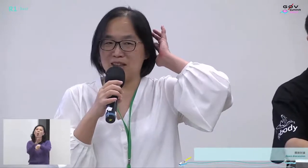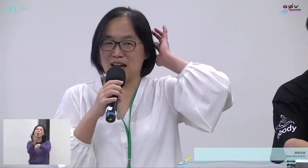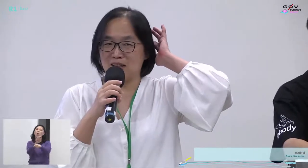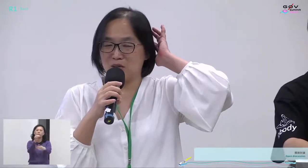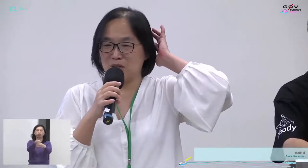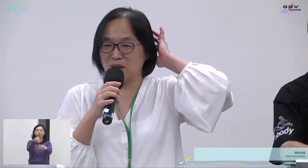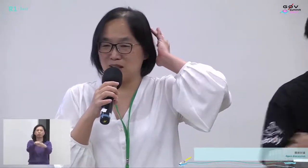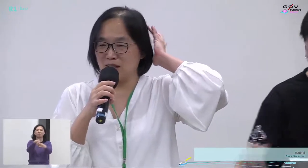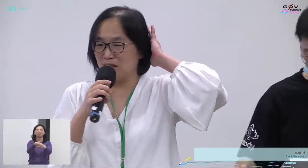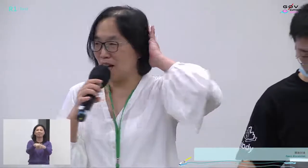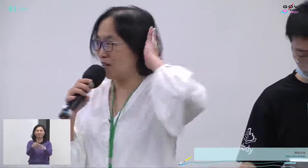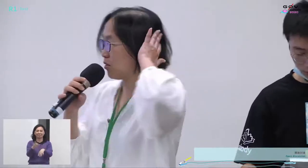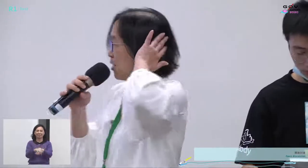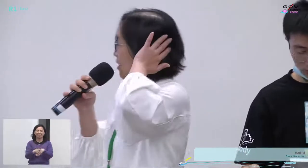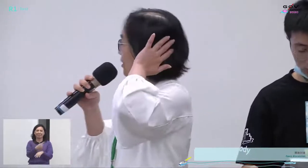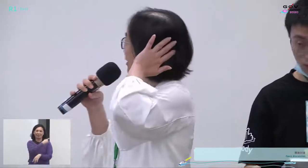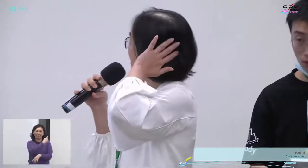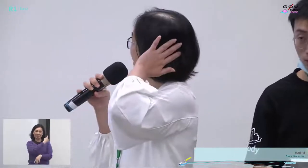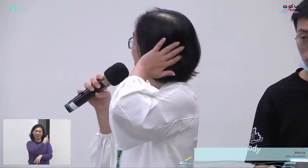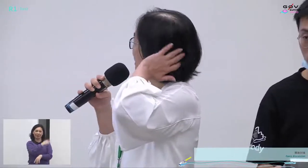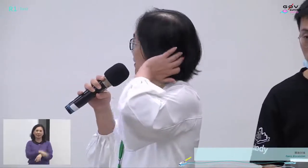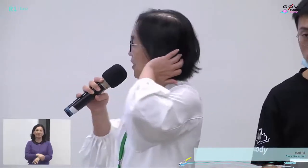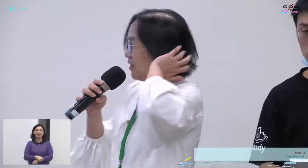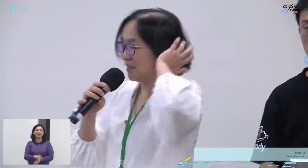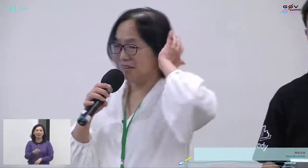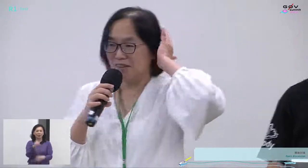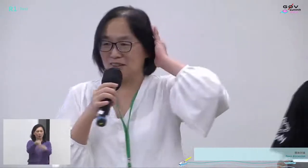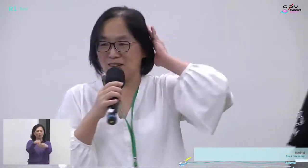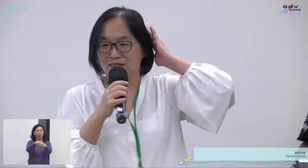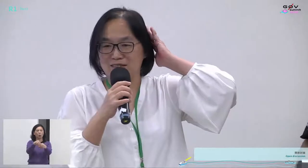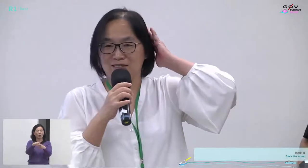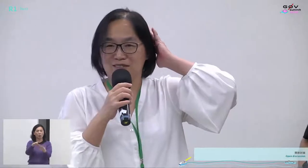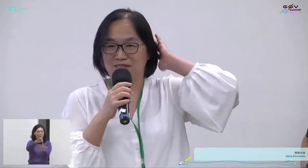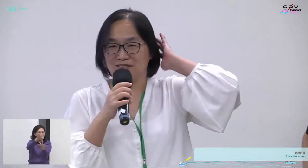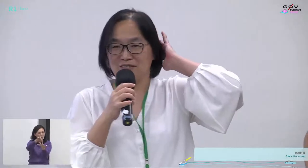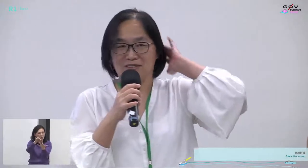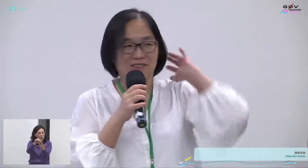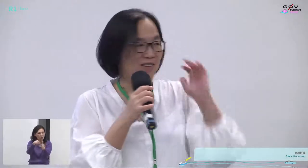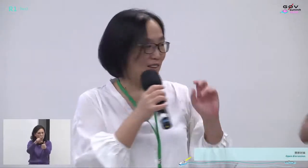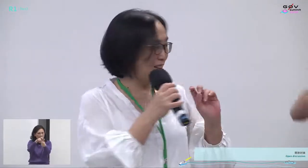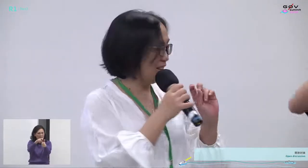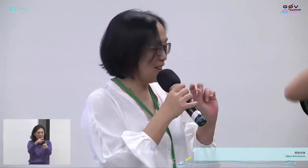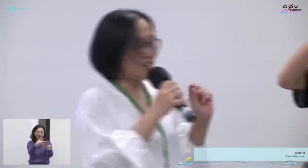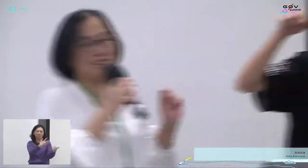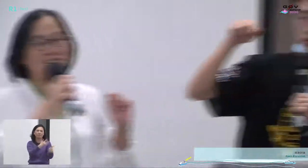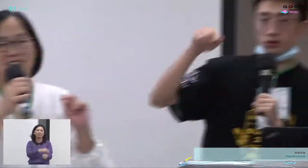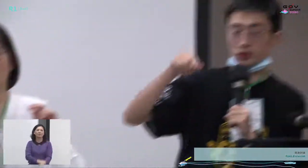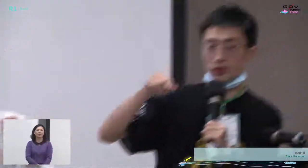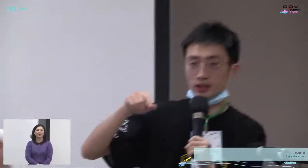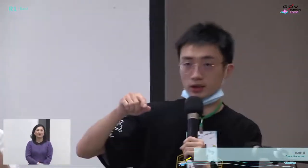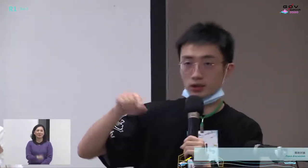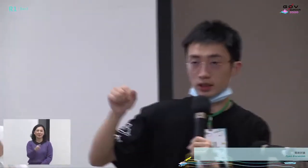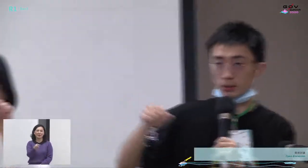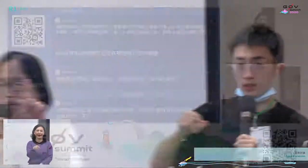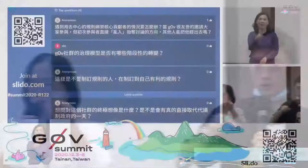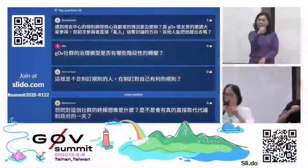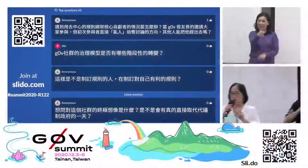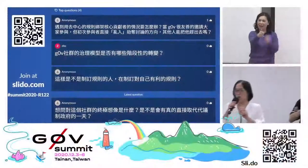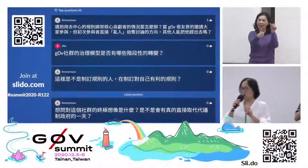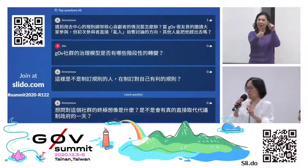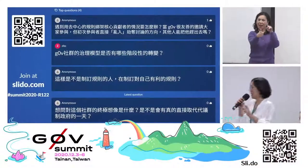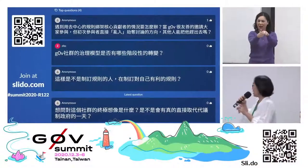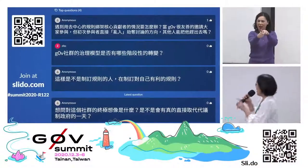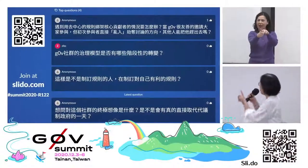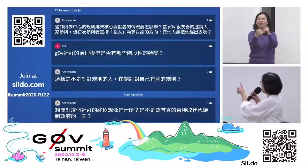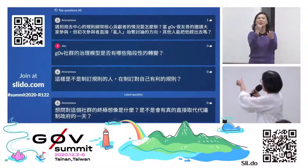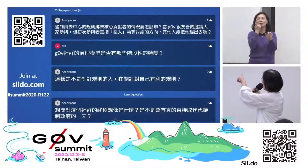三十秒让大家投个票在 Slido 上，好， 大家知道我可以按那个赞。 就是按赞就可以投票，